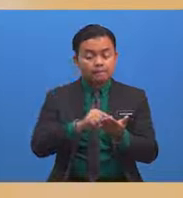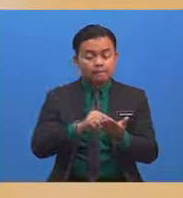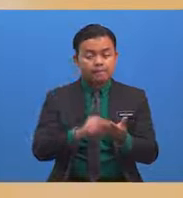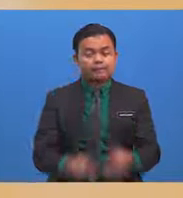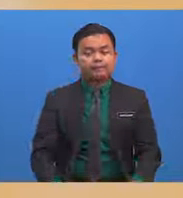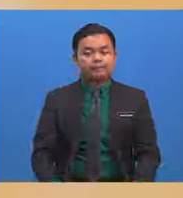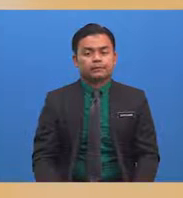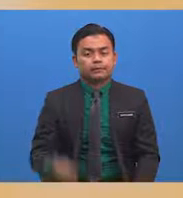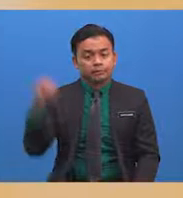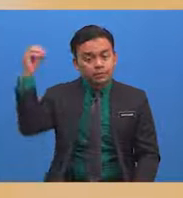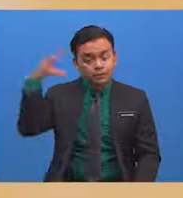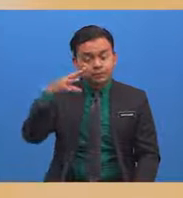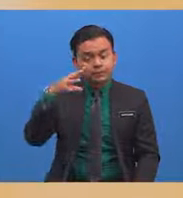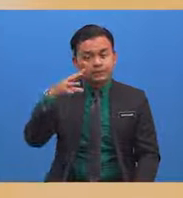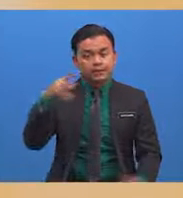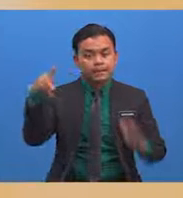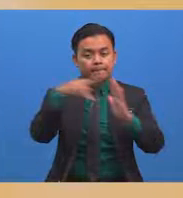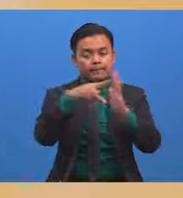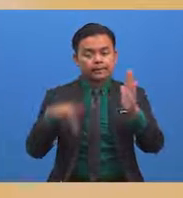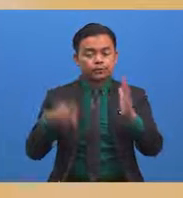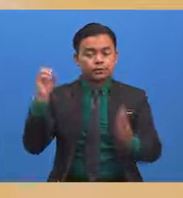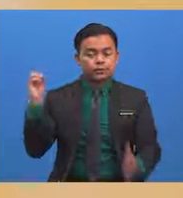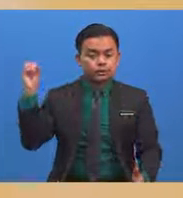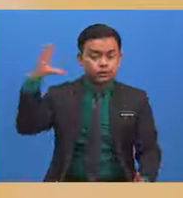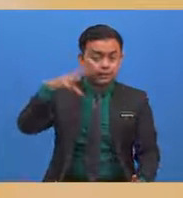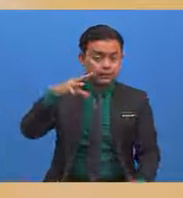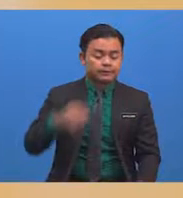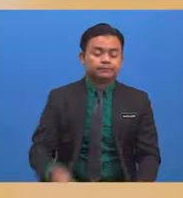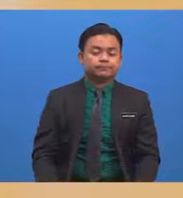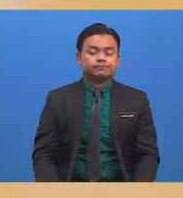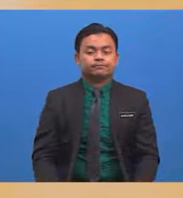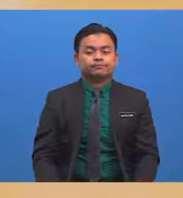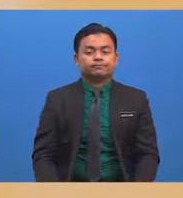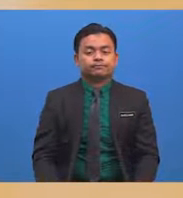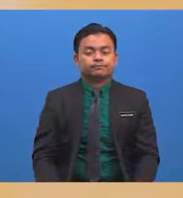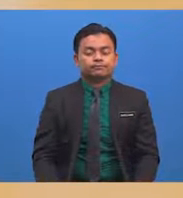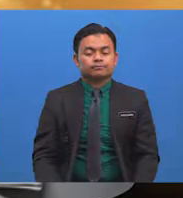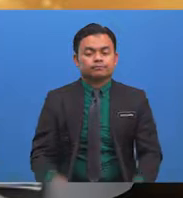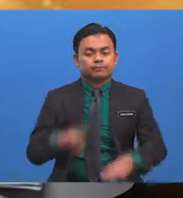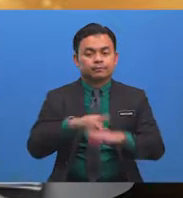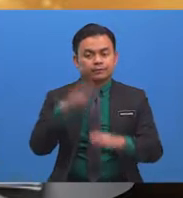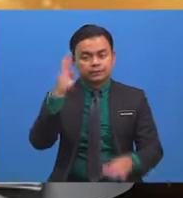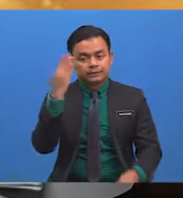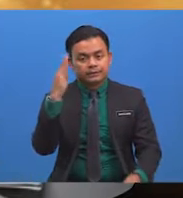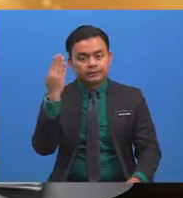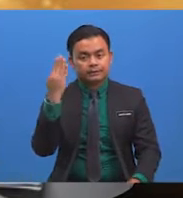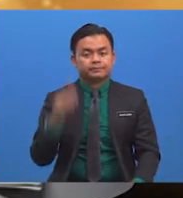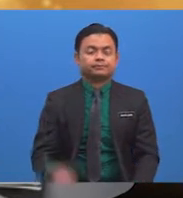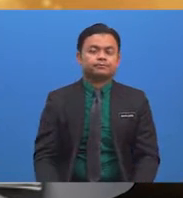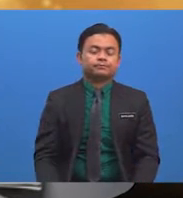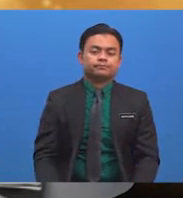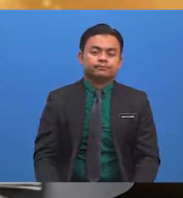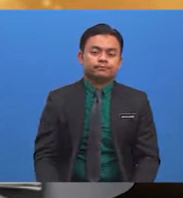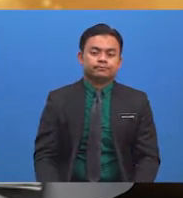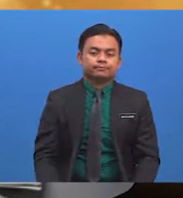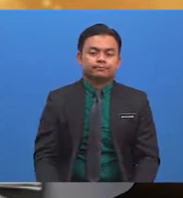pantulan cahaya pada permukaan cermin. Cikgu ada benda. Mari kita tengok.